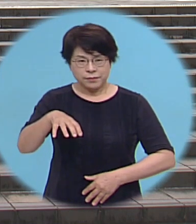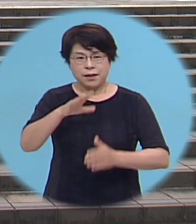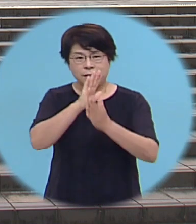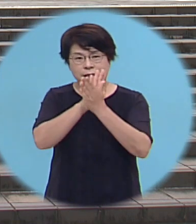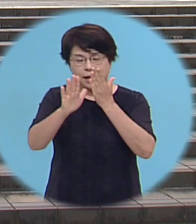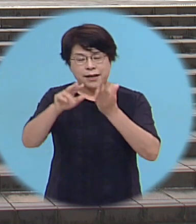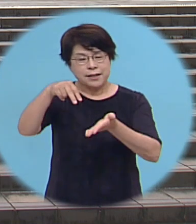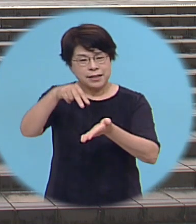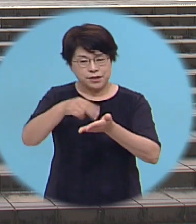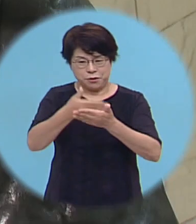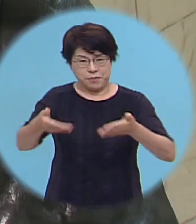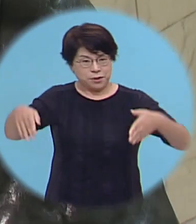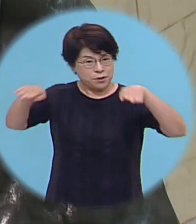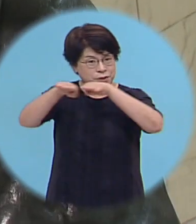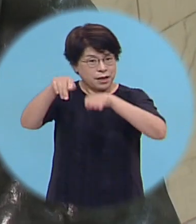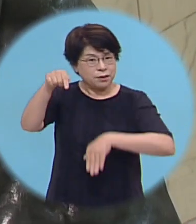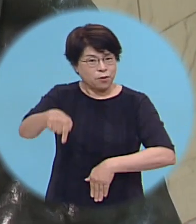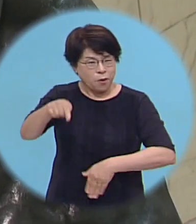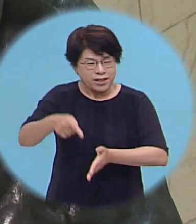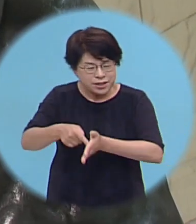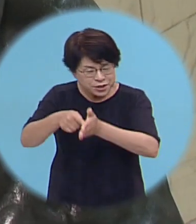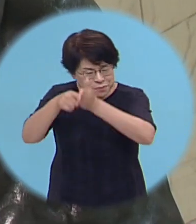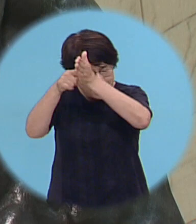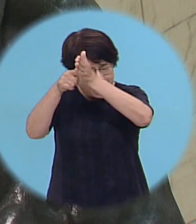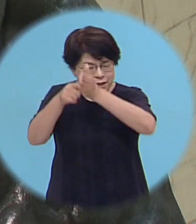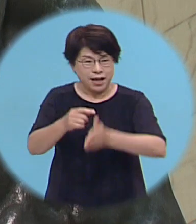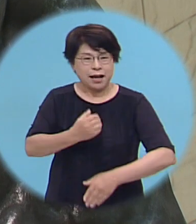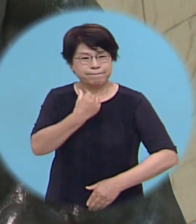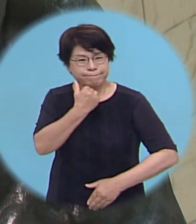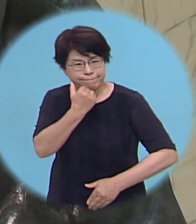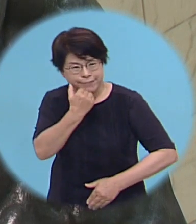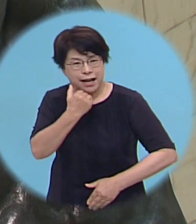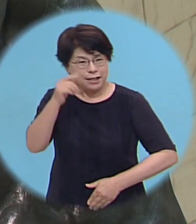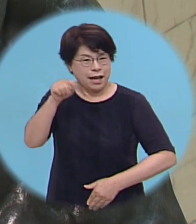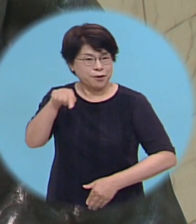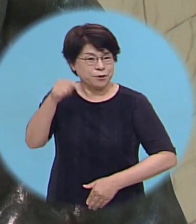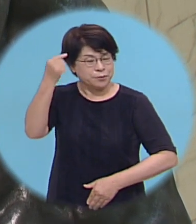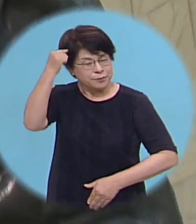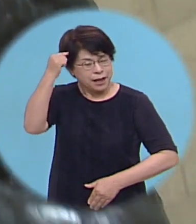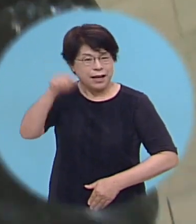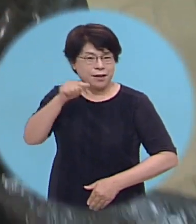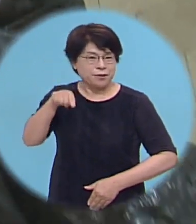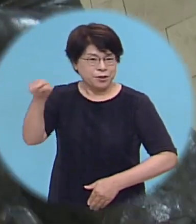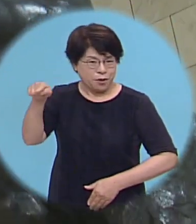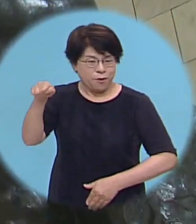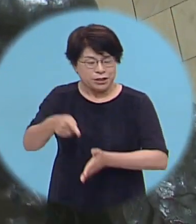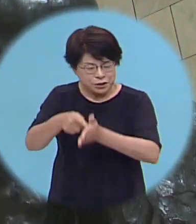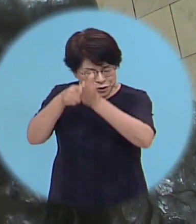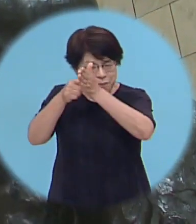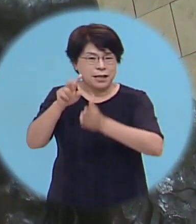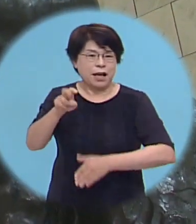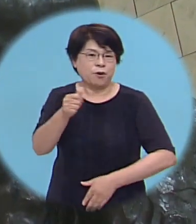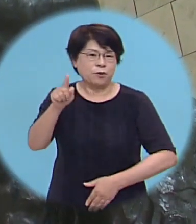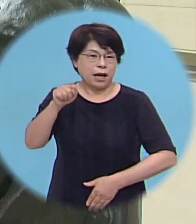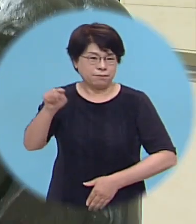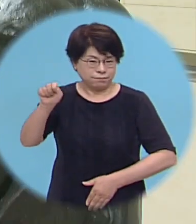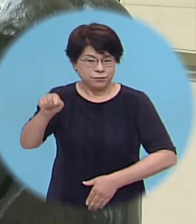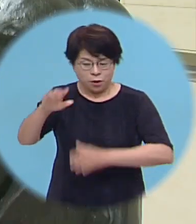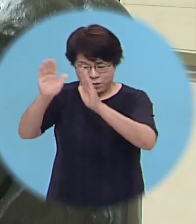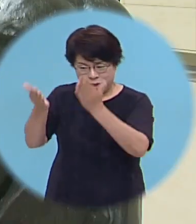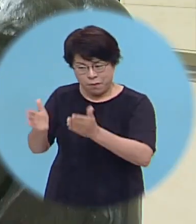美術館です。考える人で有名な彫刻家ロダンの作品が数多く展示されているんです